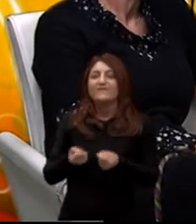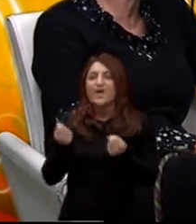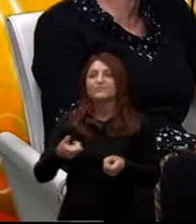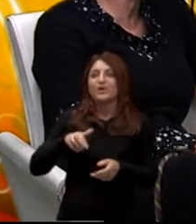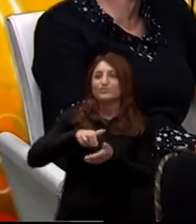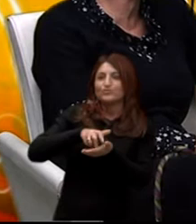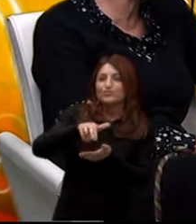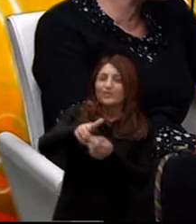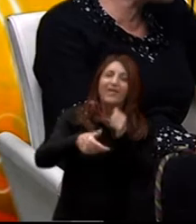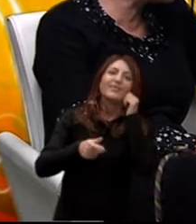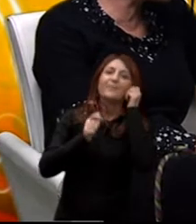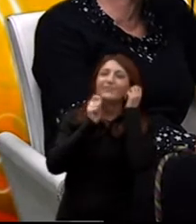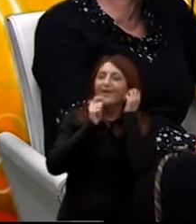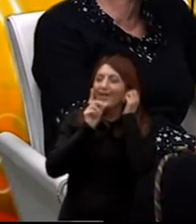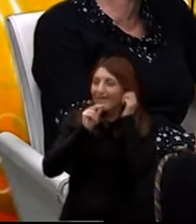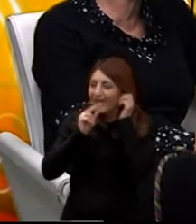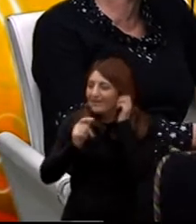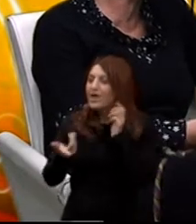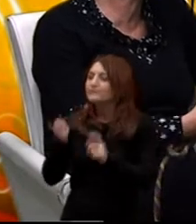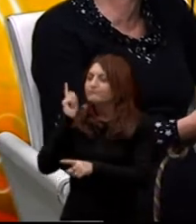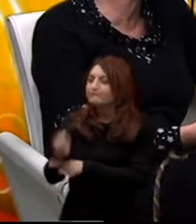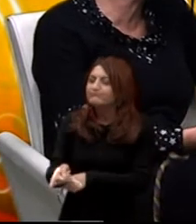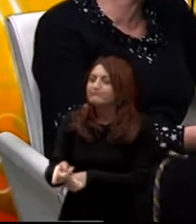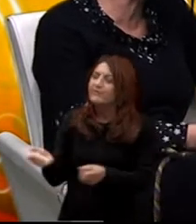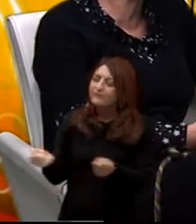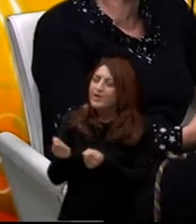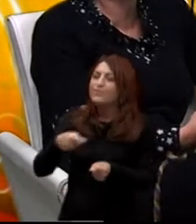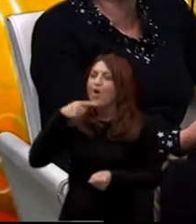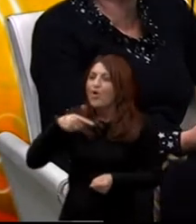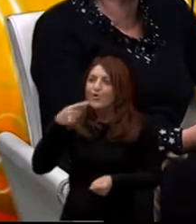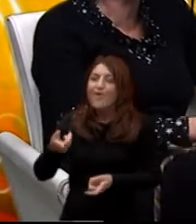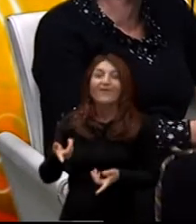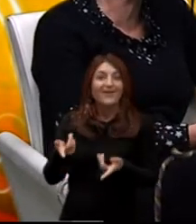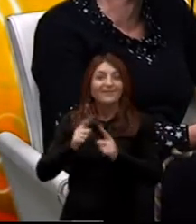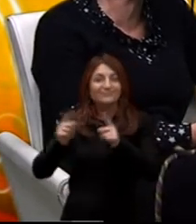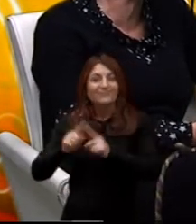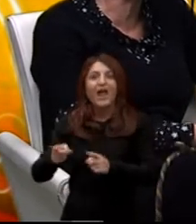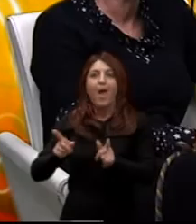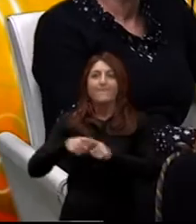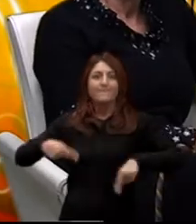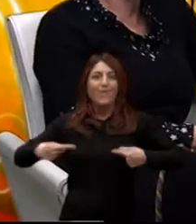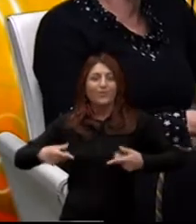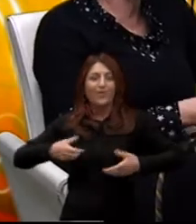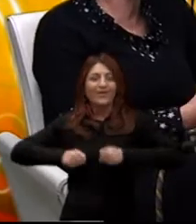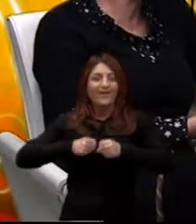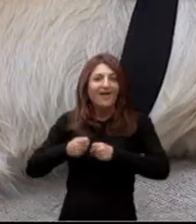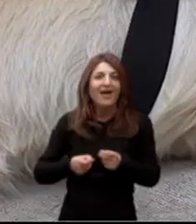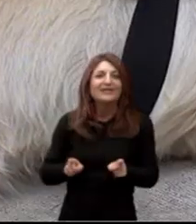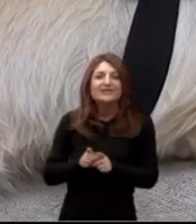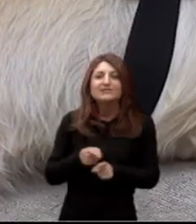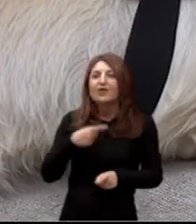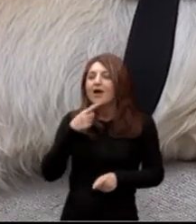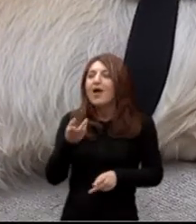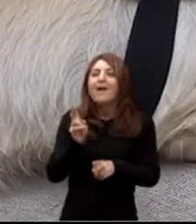motoriku, verbaliziraju ga, naredbe koje trebaju dati, pa vježbaju govor, pa vježbaju motoriku ako četkaju psa. Pa dakle,